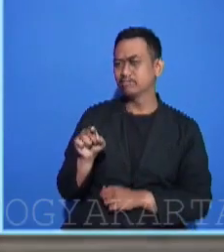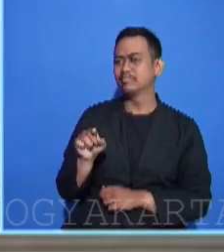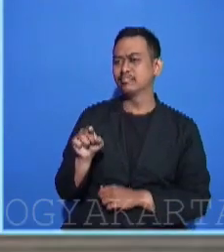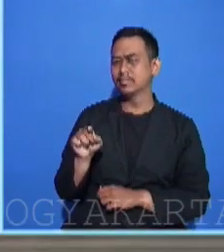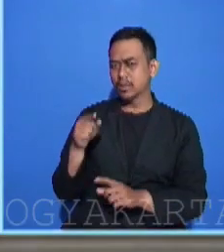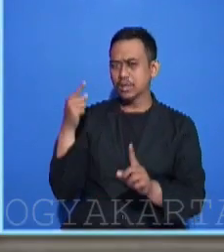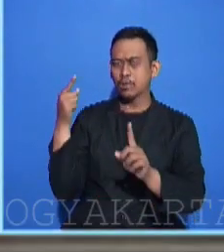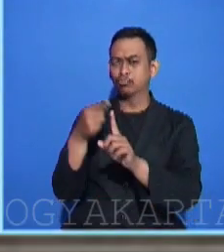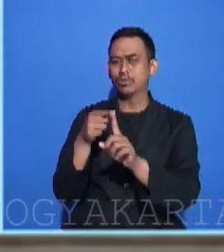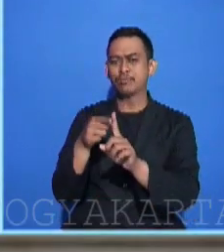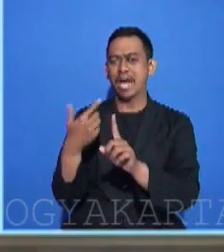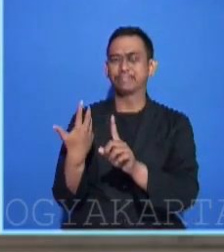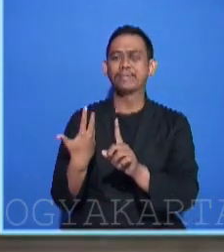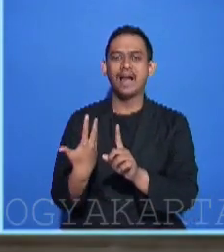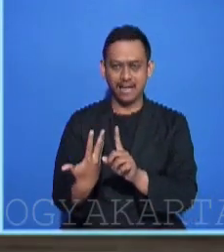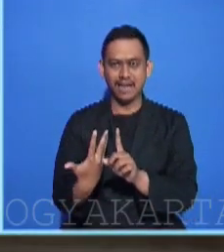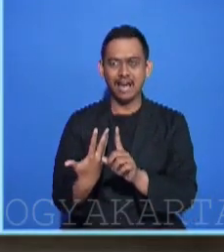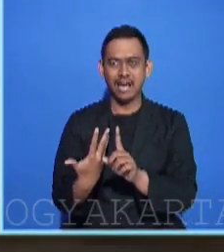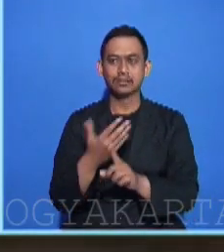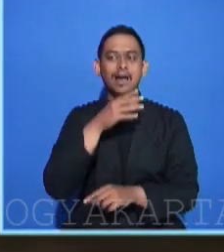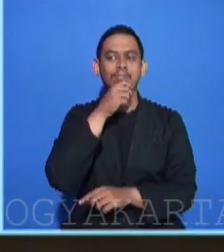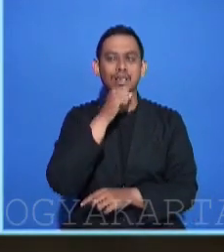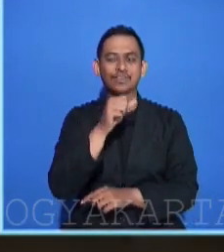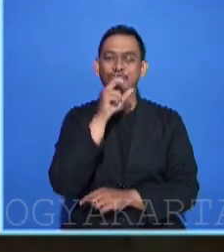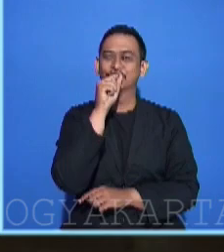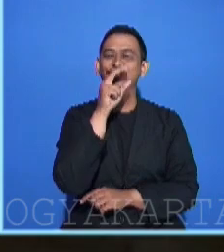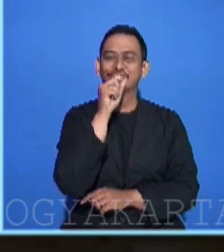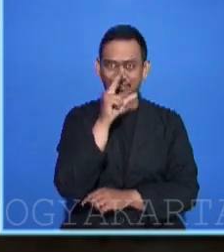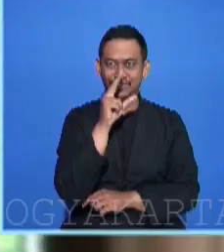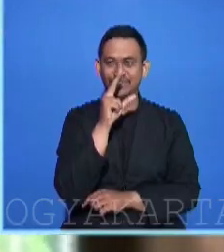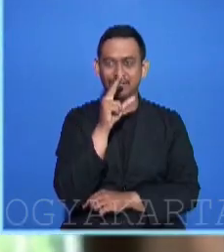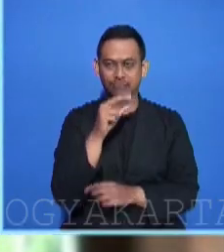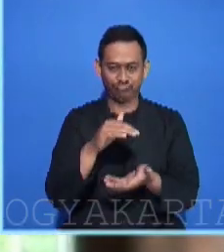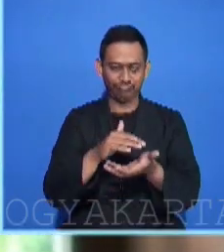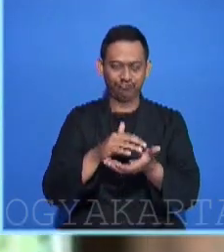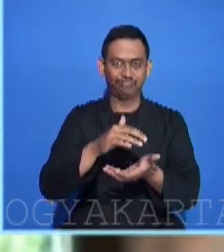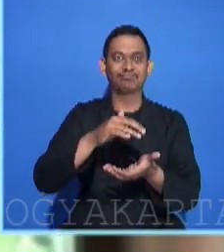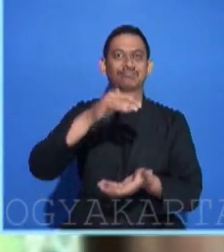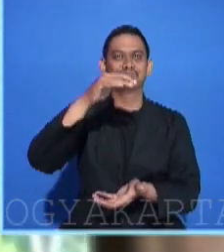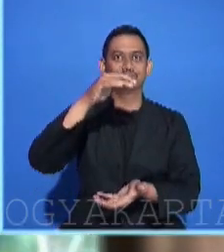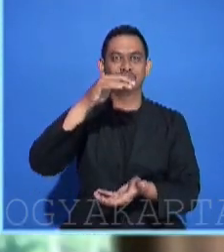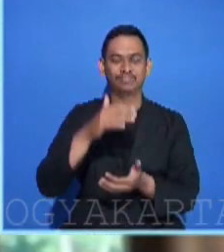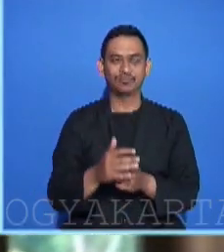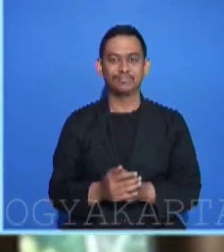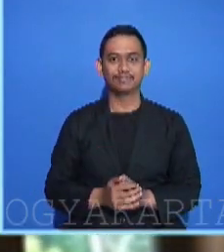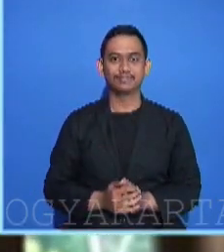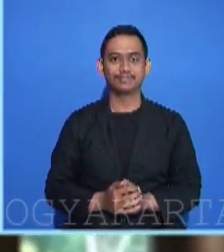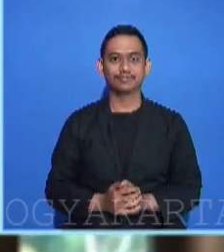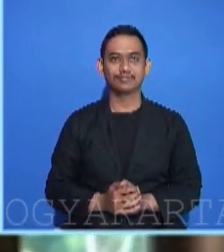domba khususnya kambing susu meningkat hasil produksi ini pun sebenarnya